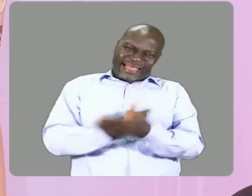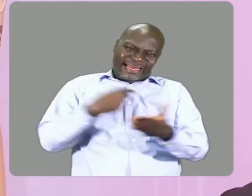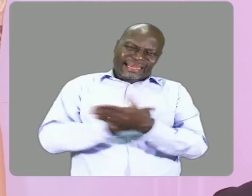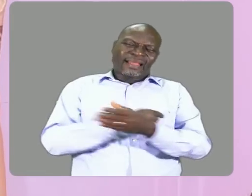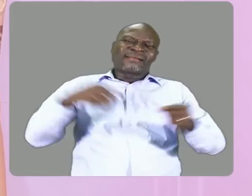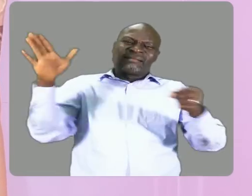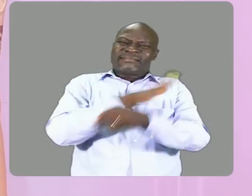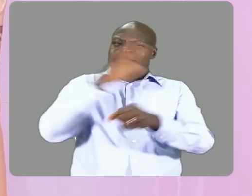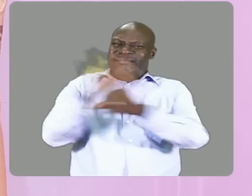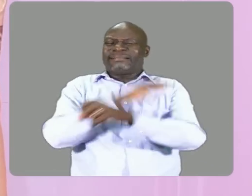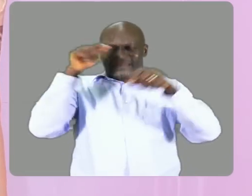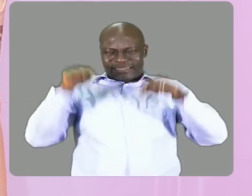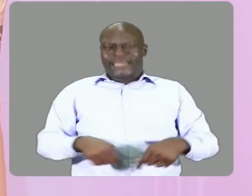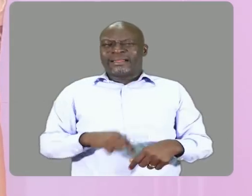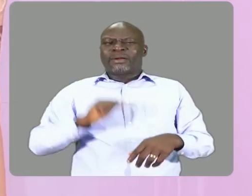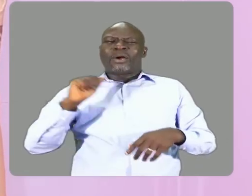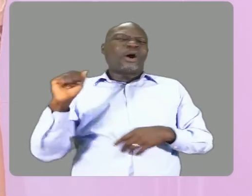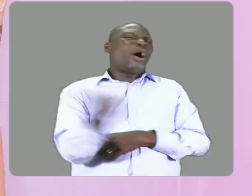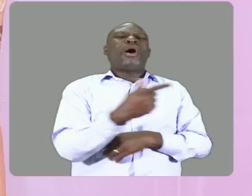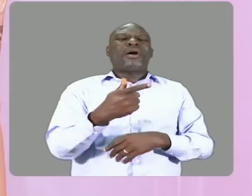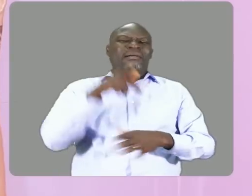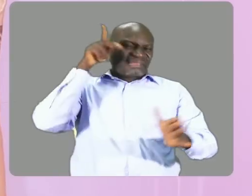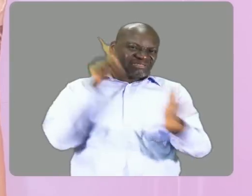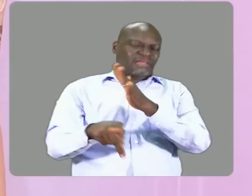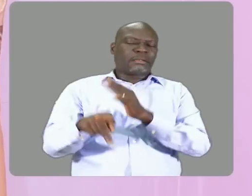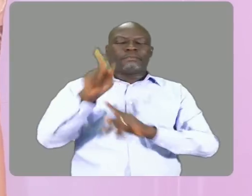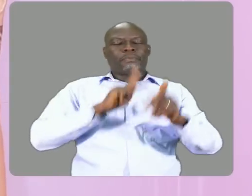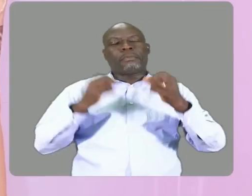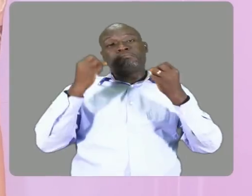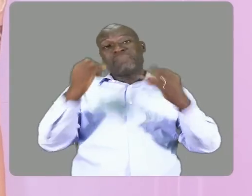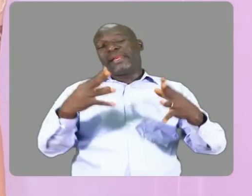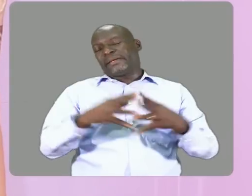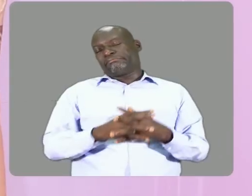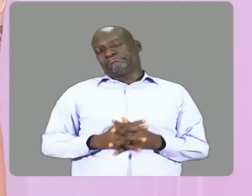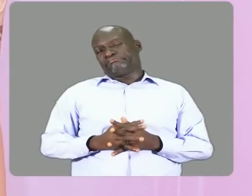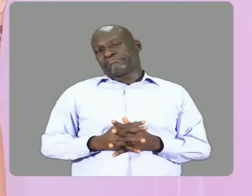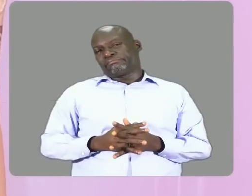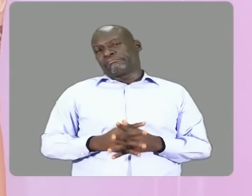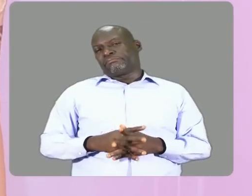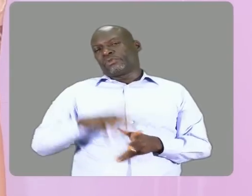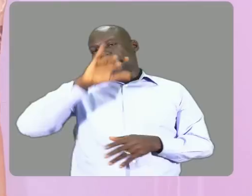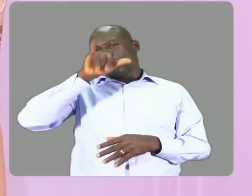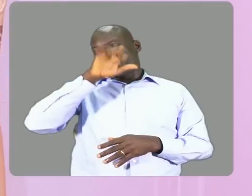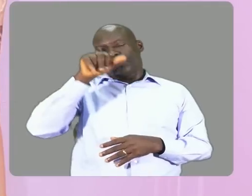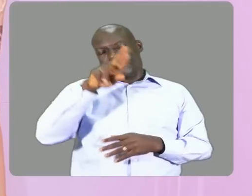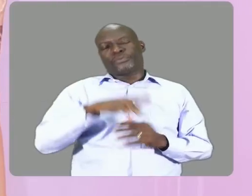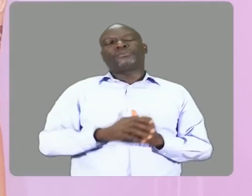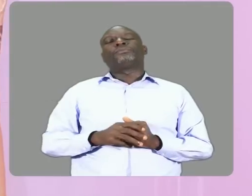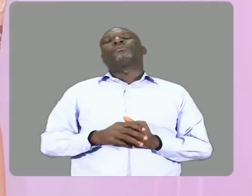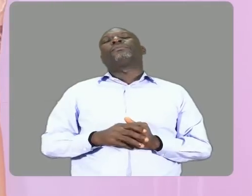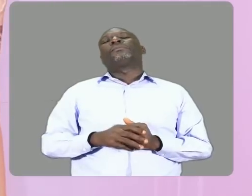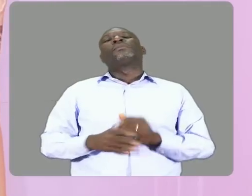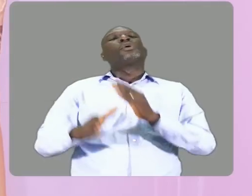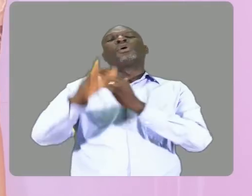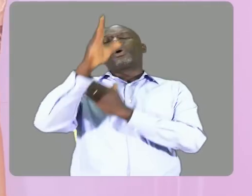amso ene de ba nasifo nyina no emu fa kese enuro ene omutuo enuro no omutuo ye